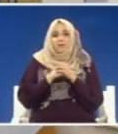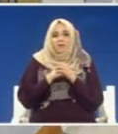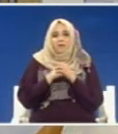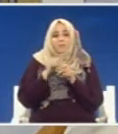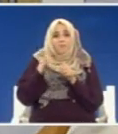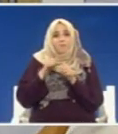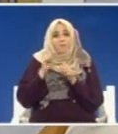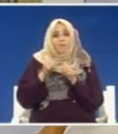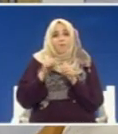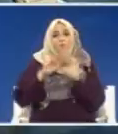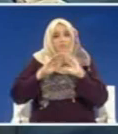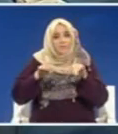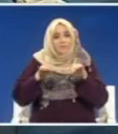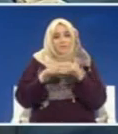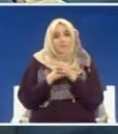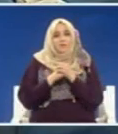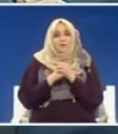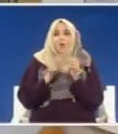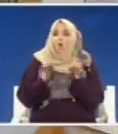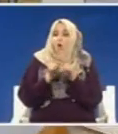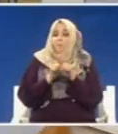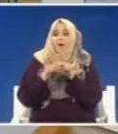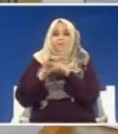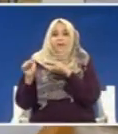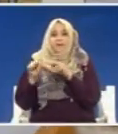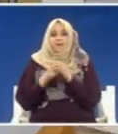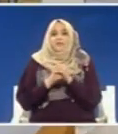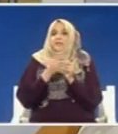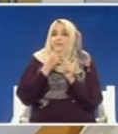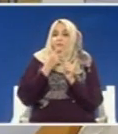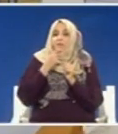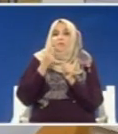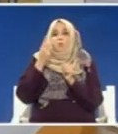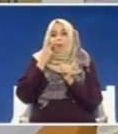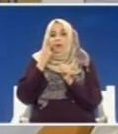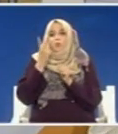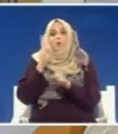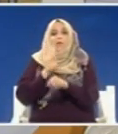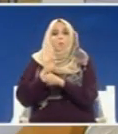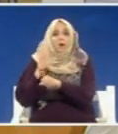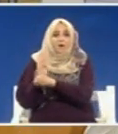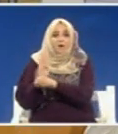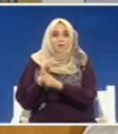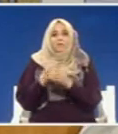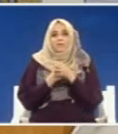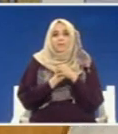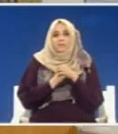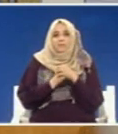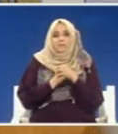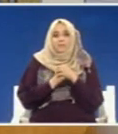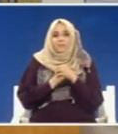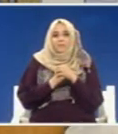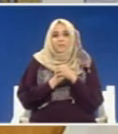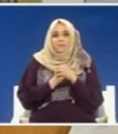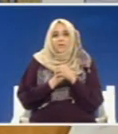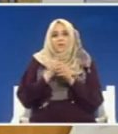من فسخه بما تم به، يعني من ولي وشاهدين. الله يبارك. وصيغة